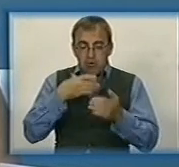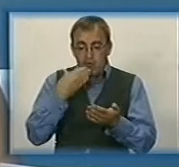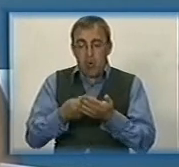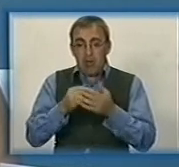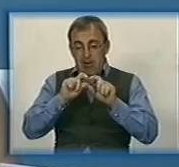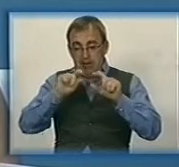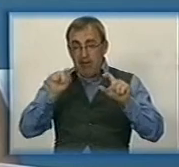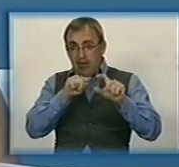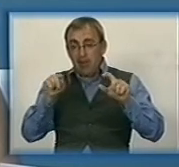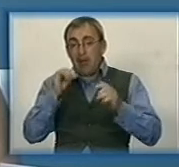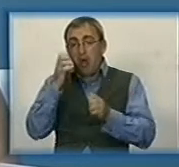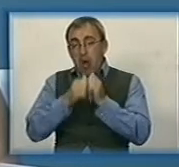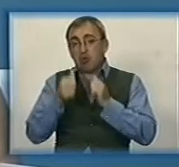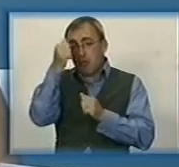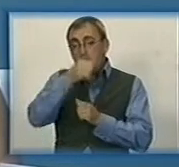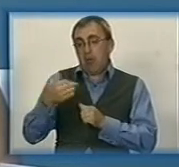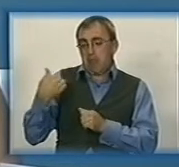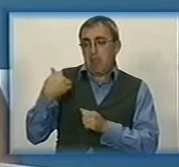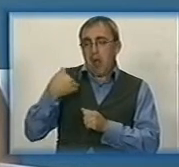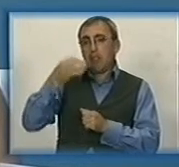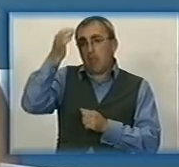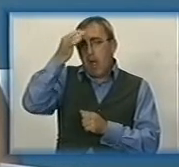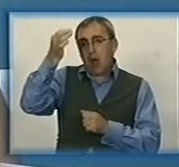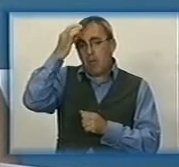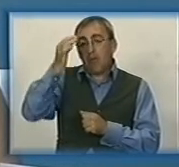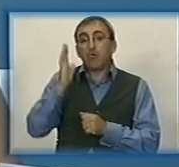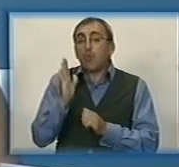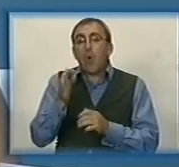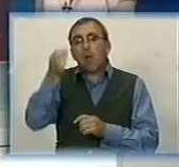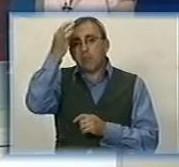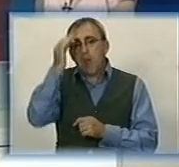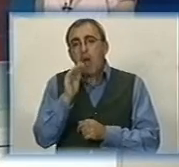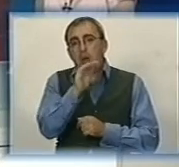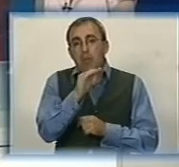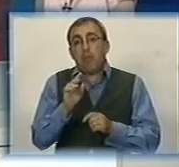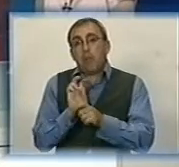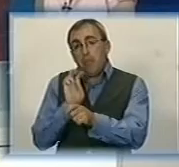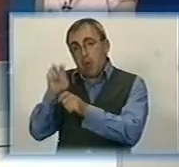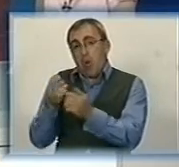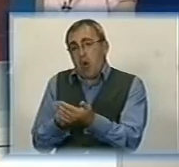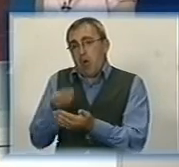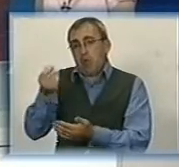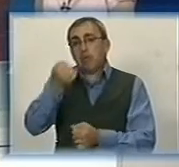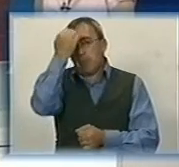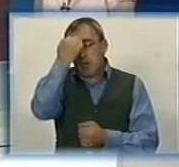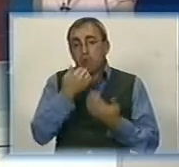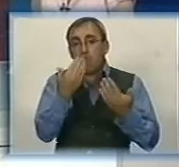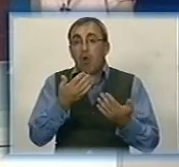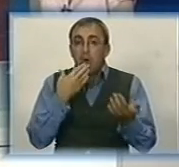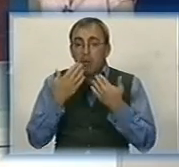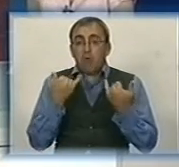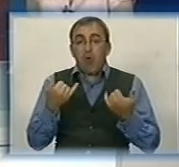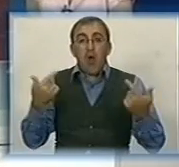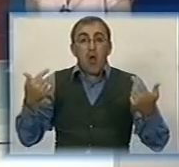после этого каждый месяц получать напоминания, а это всего лишь напоминание. Приходите оплачивать. Спасибо вам за розмову сьогодні.